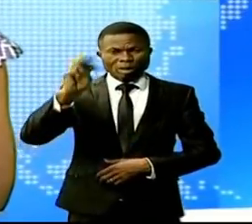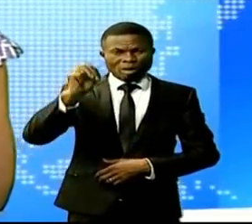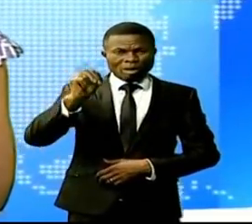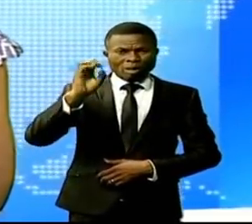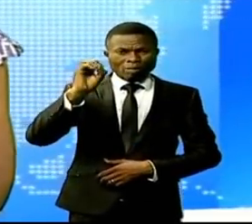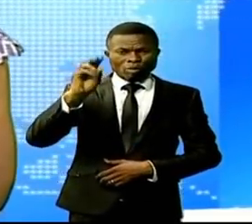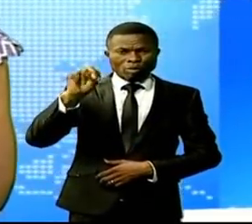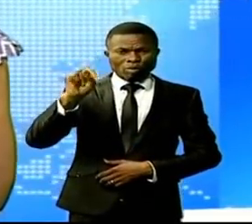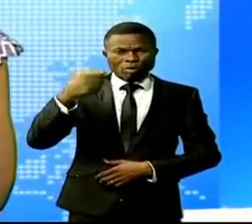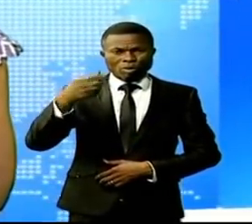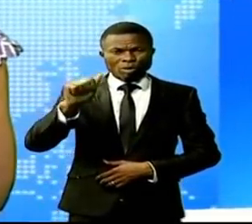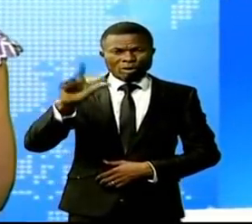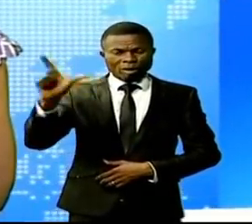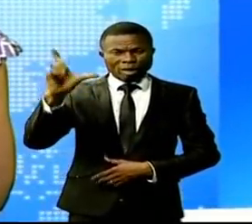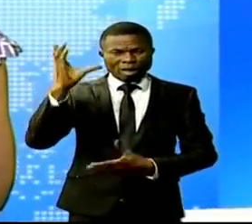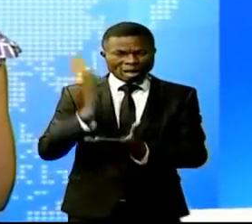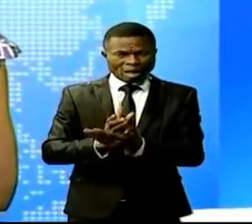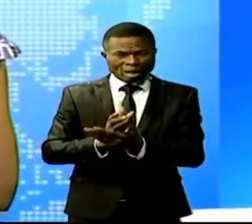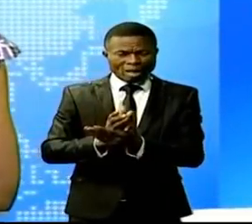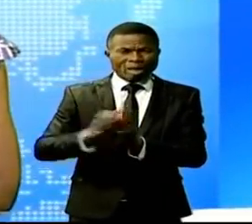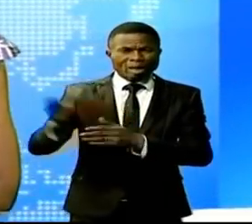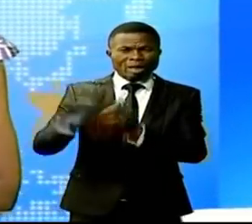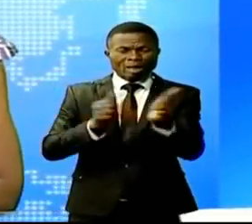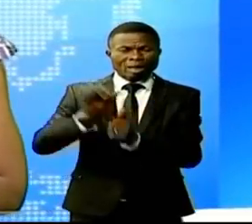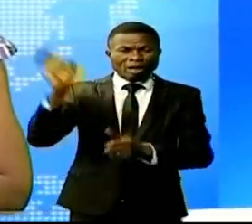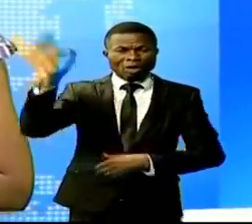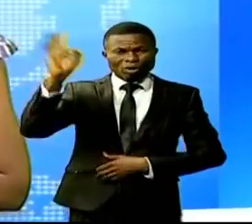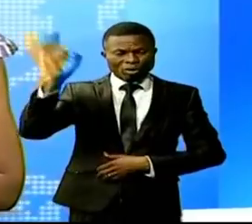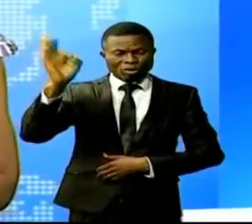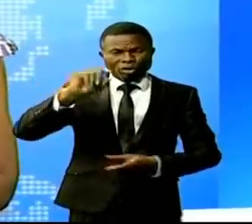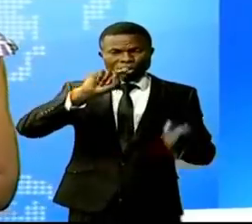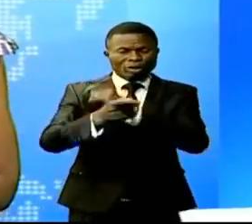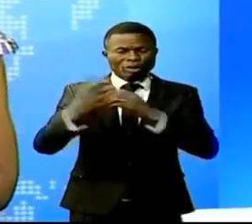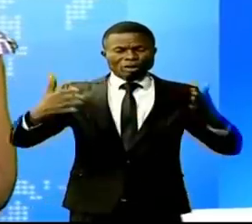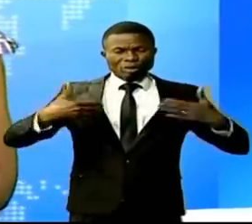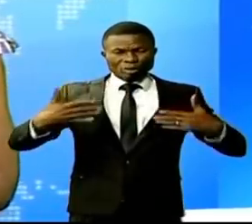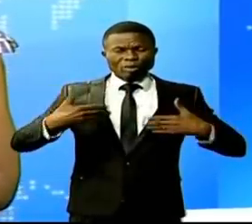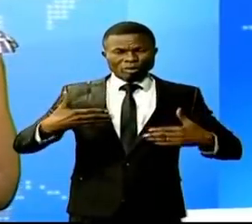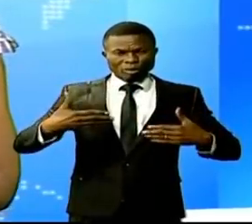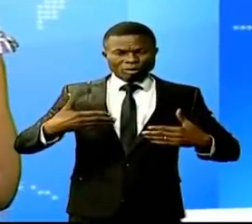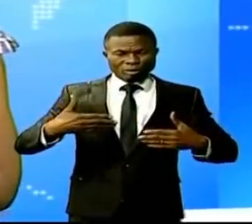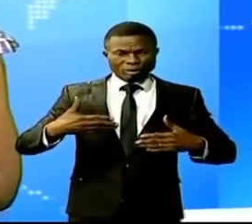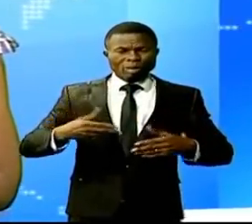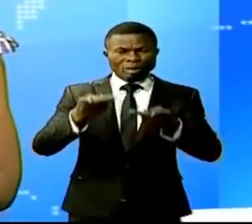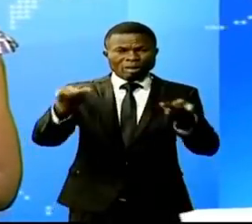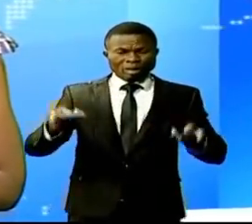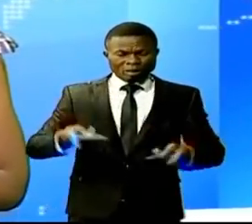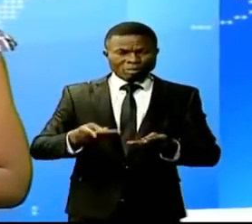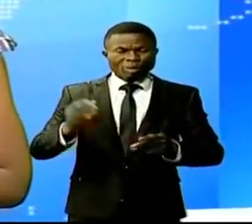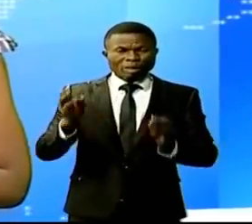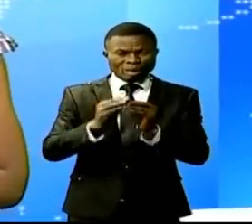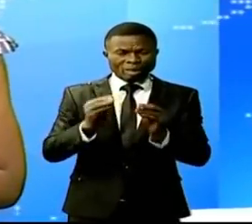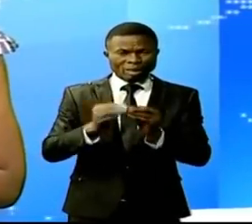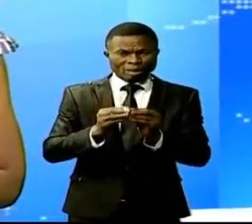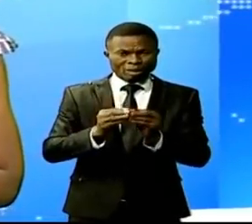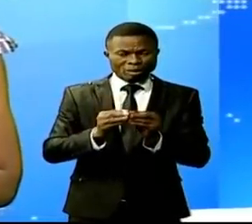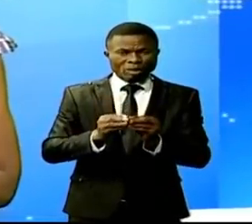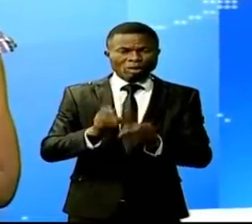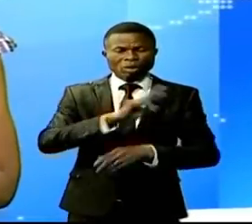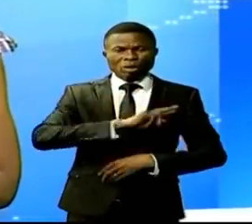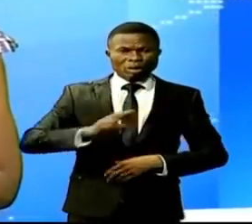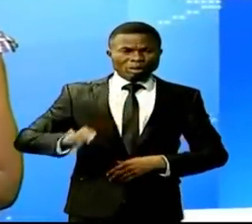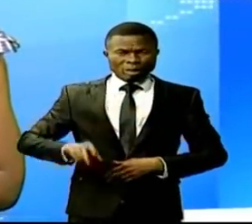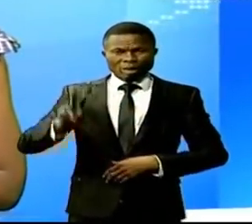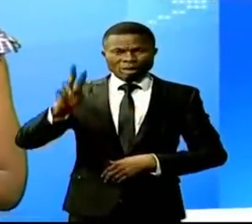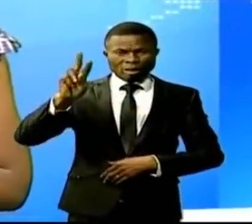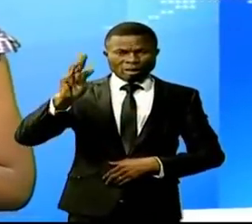de lutter contre la déforestation et le changement climatique. Le site de l'Athénée royal de Mika